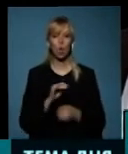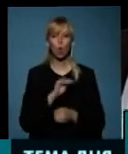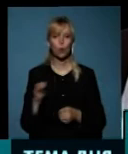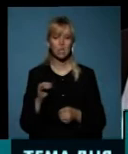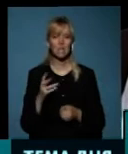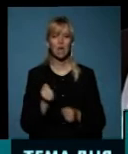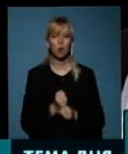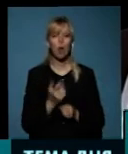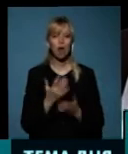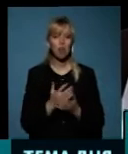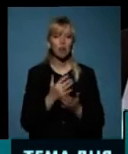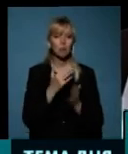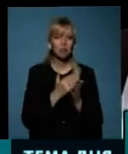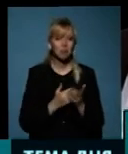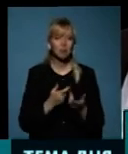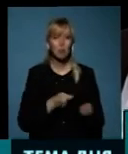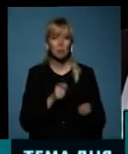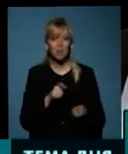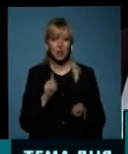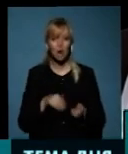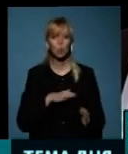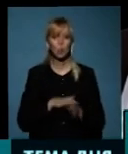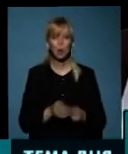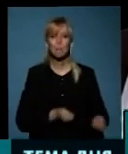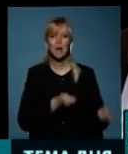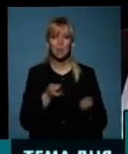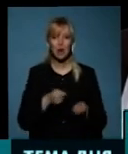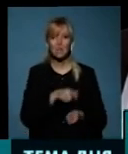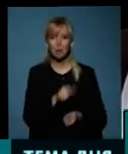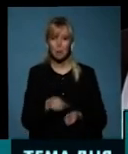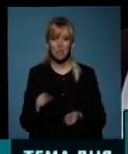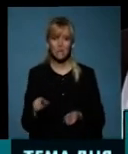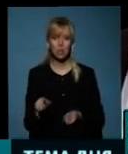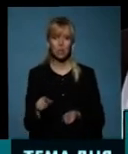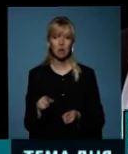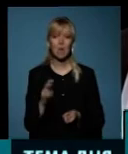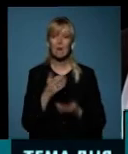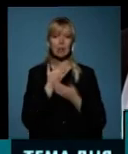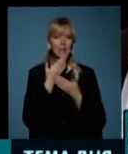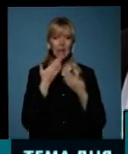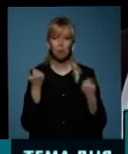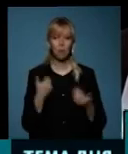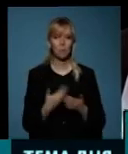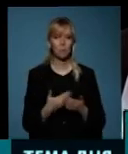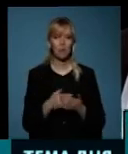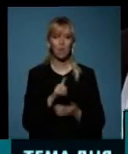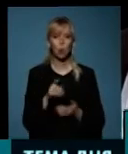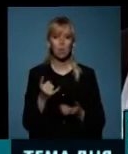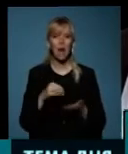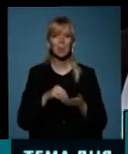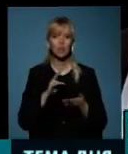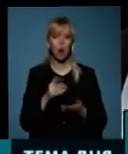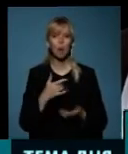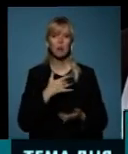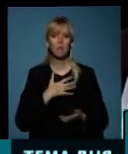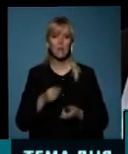на роботу. А є ряд перевізників, які також здійснюють перевезення пасажирів і не мають, наприклад, вони зареєстровані як